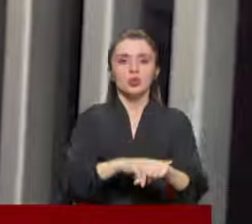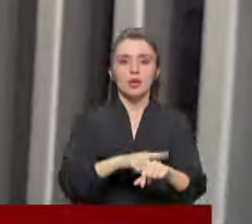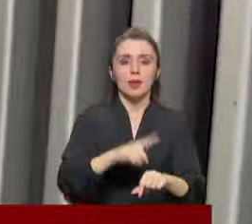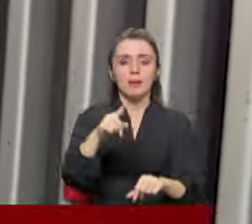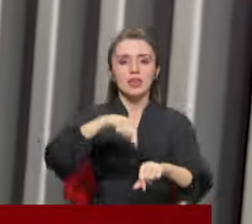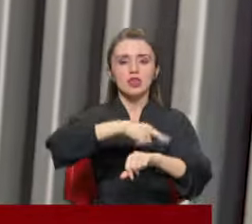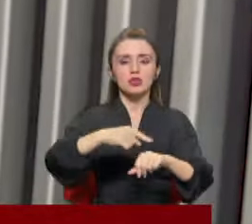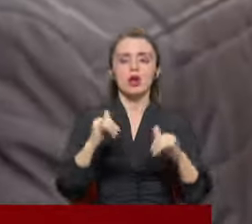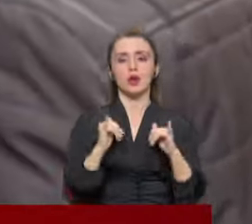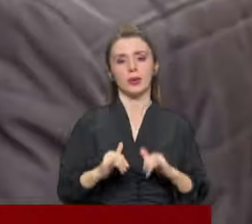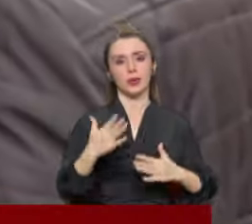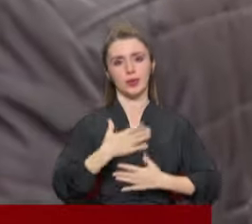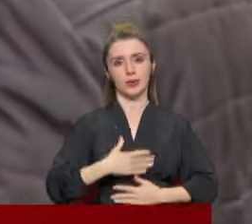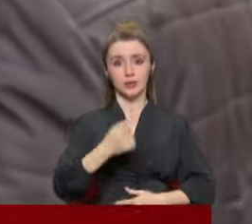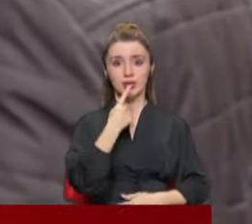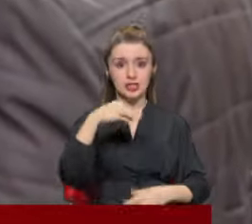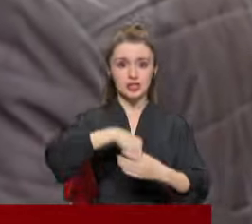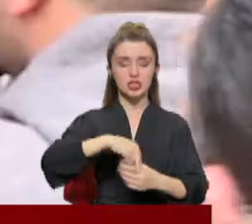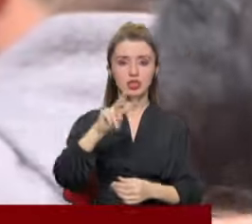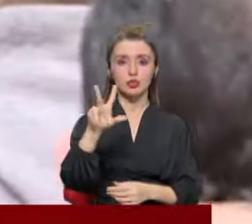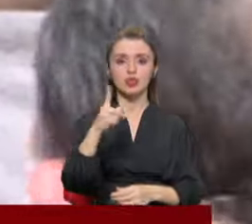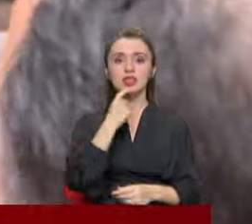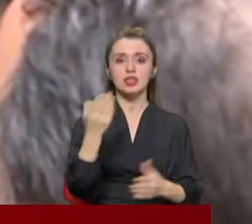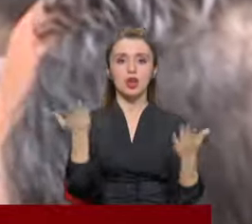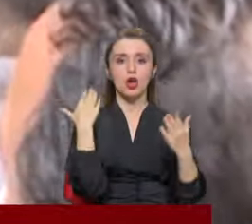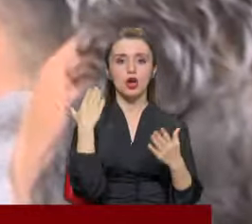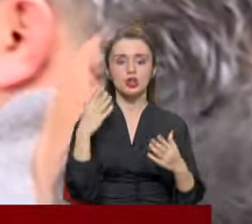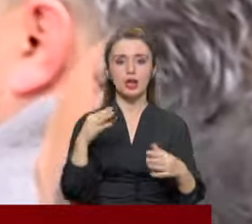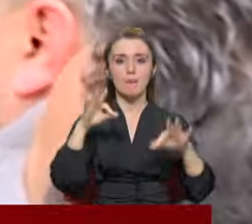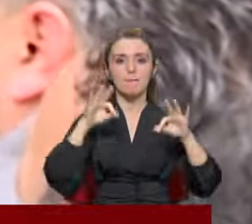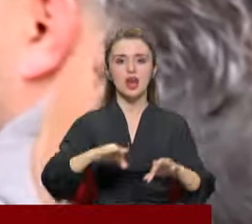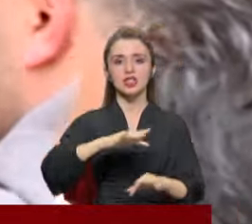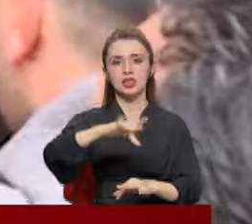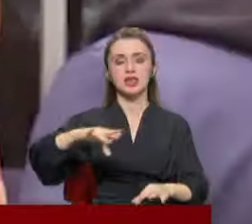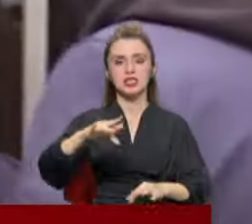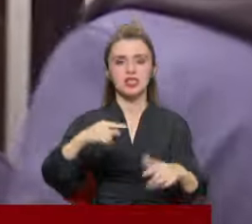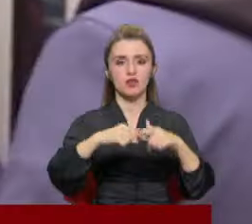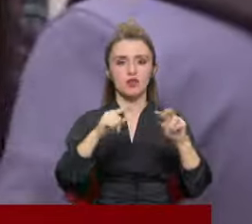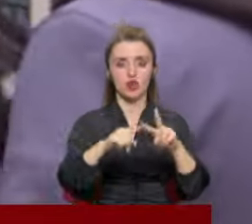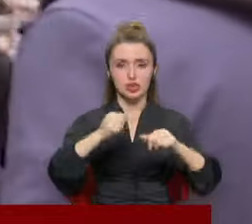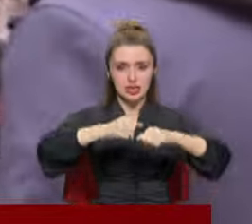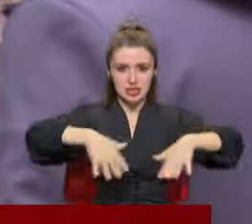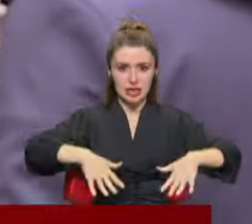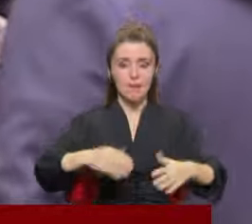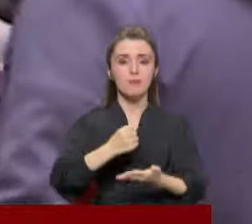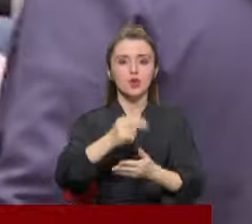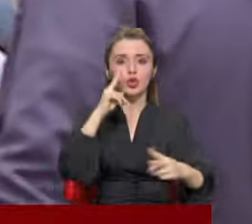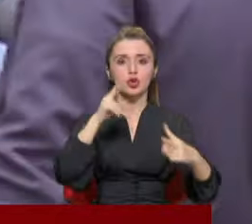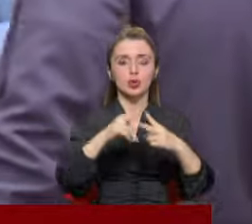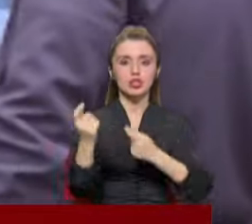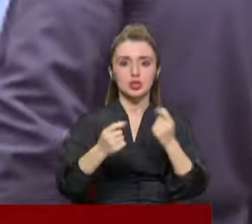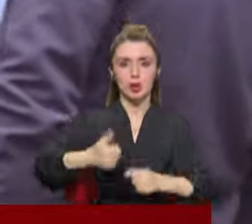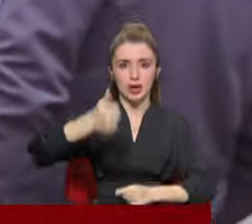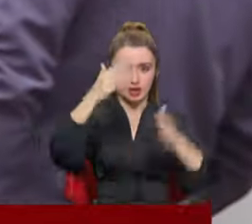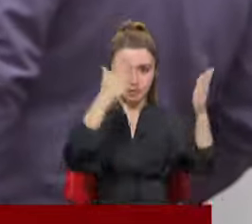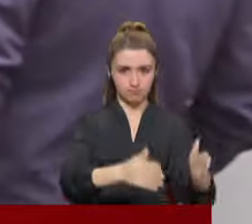bir süre rahat nefes alabilmesi için 23 yıl önce hayata geçti işsizlik fonu sistemi. Bütçe görüşmelerinde Çalışma Bakanı